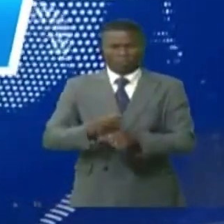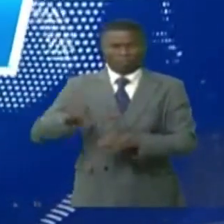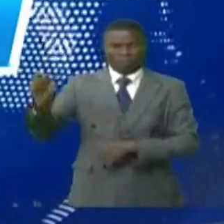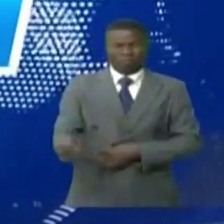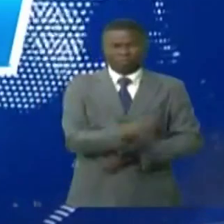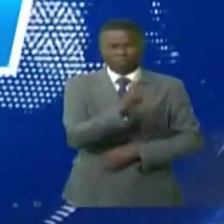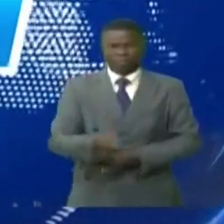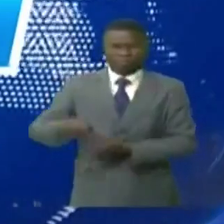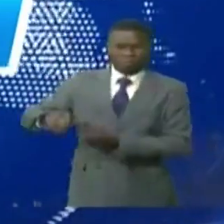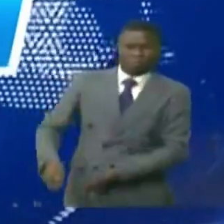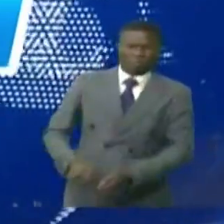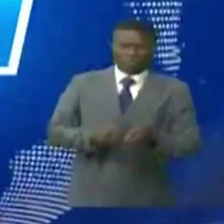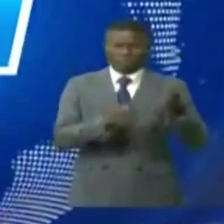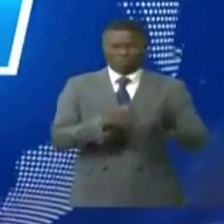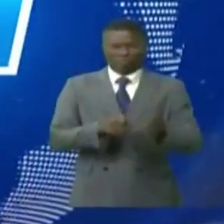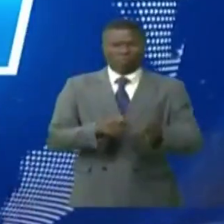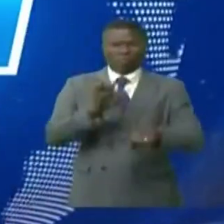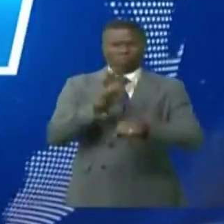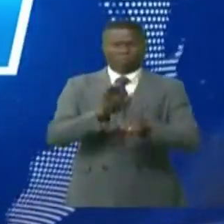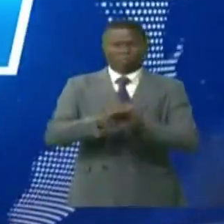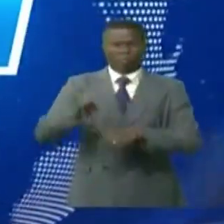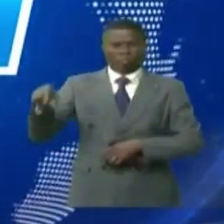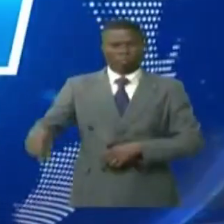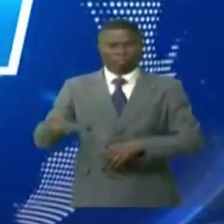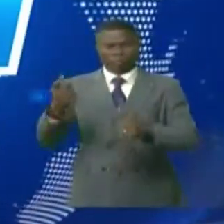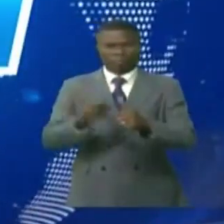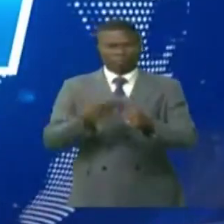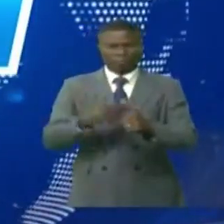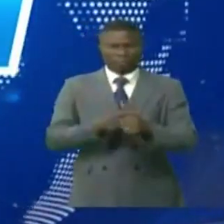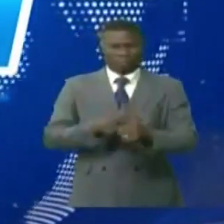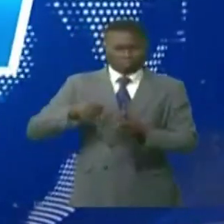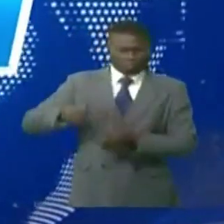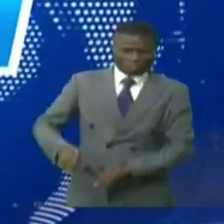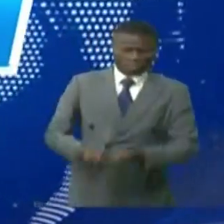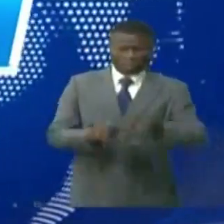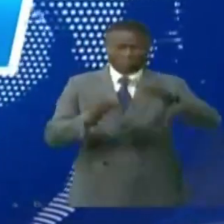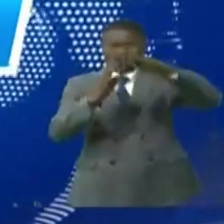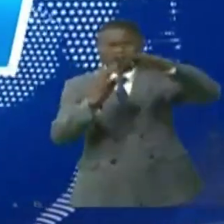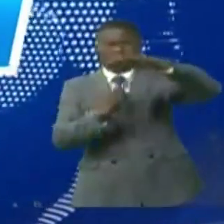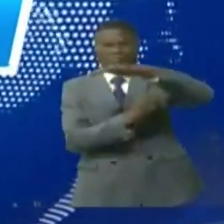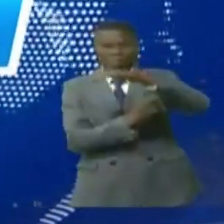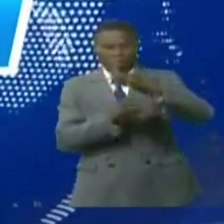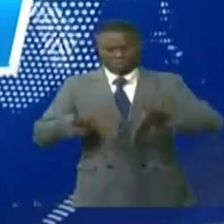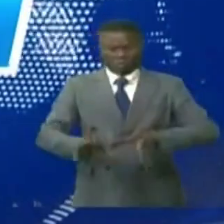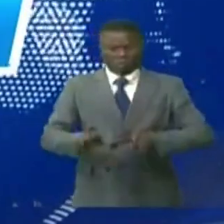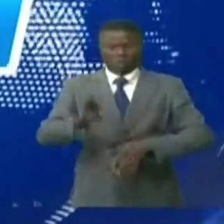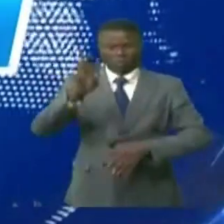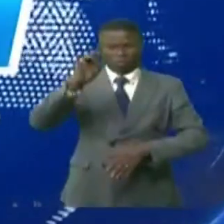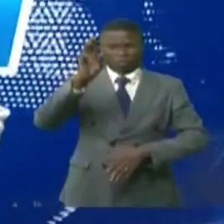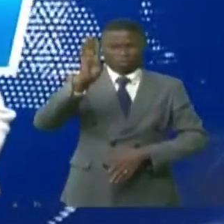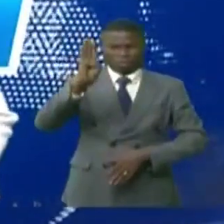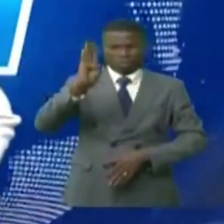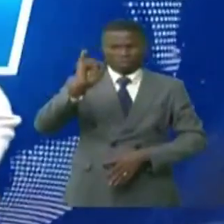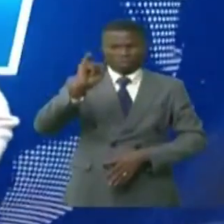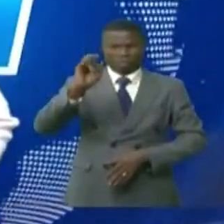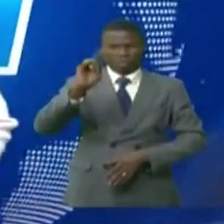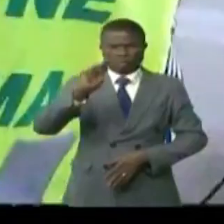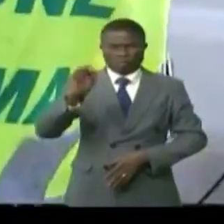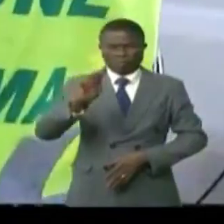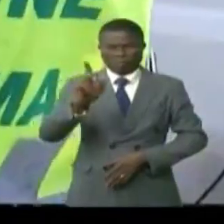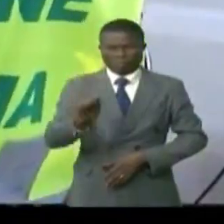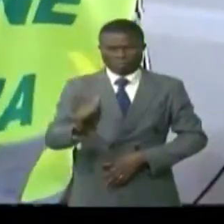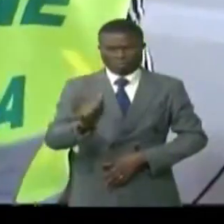opération d'assainissement dans plusieurs quartiers, notamment le curage du pont de la rivière Mbinza. Cédric Enina,